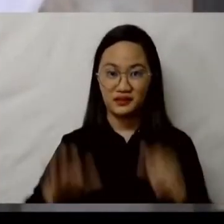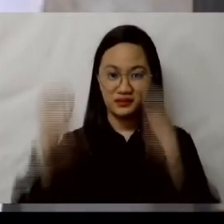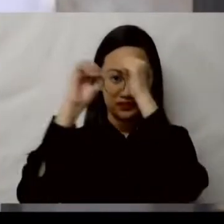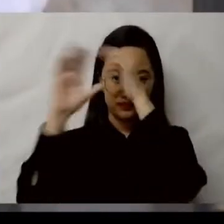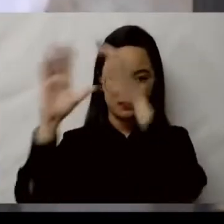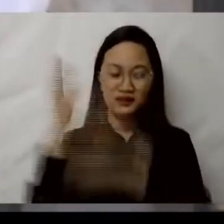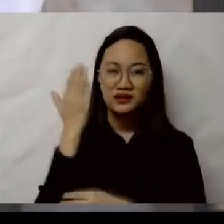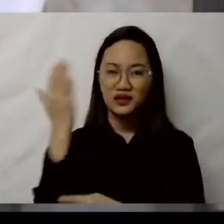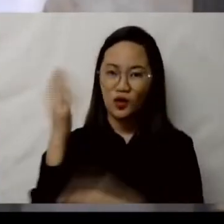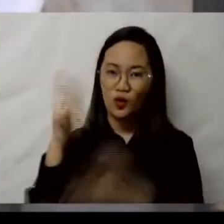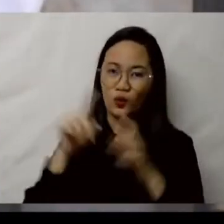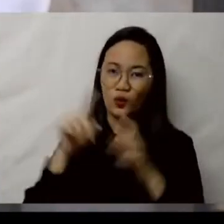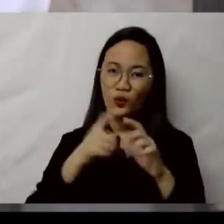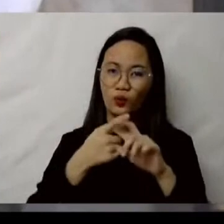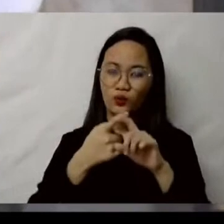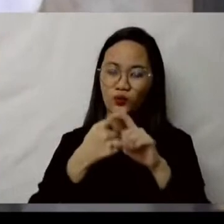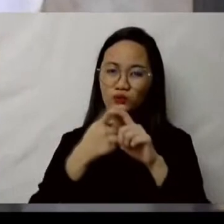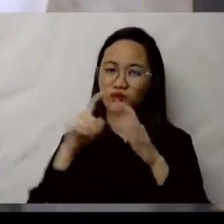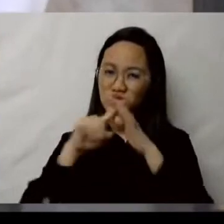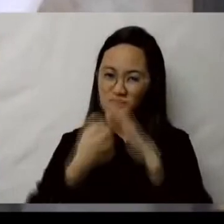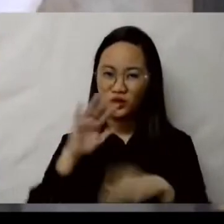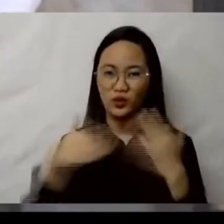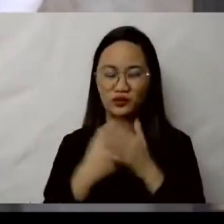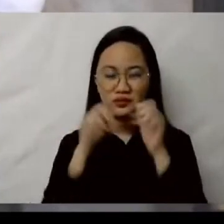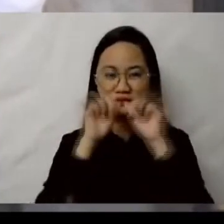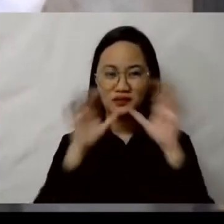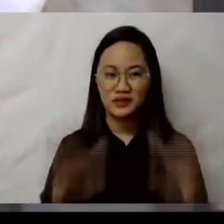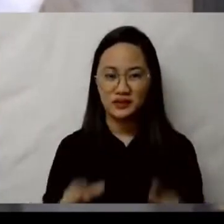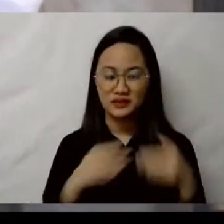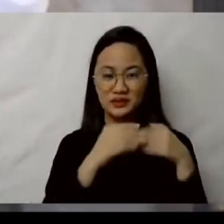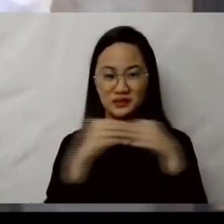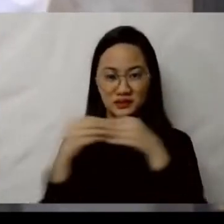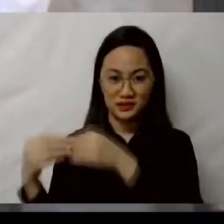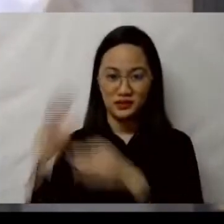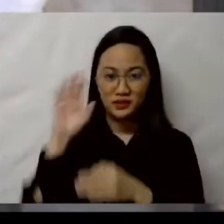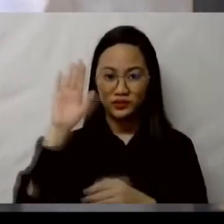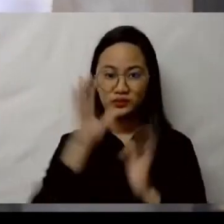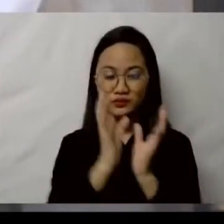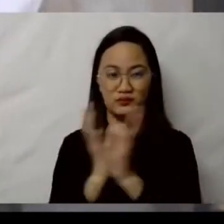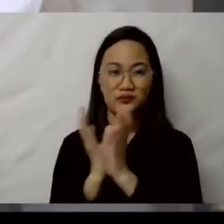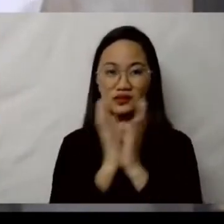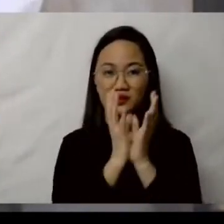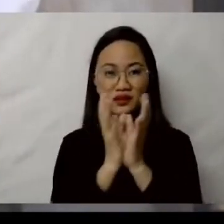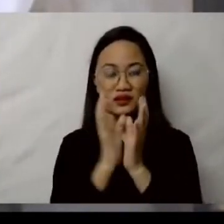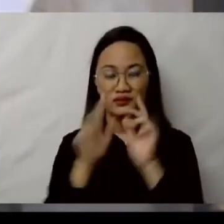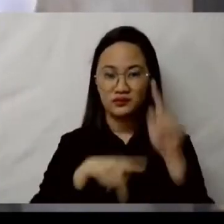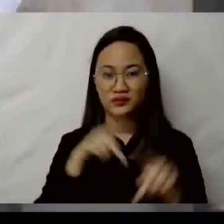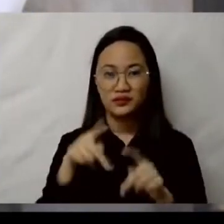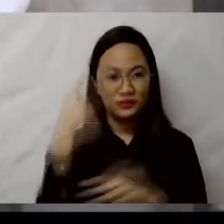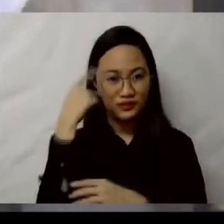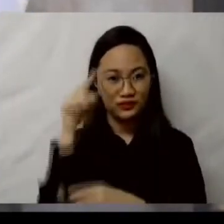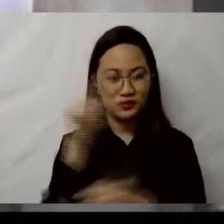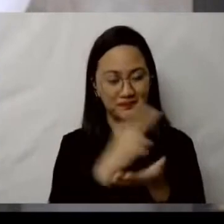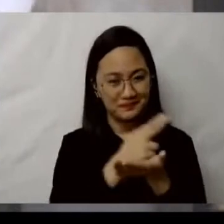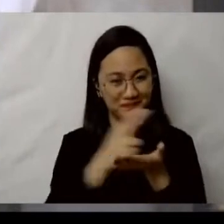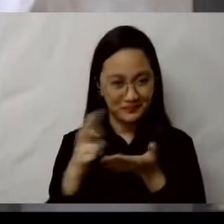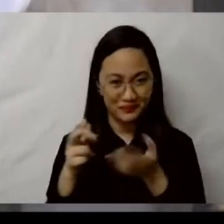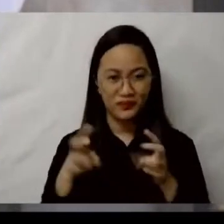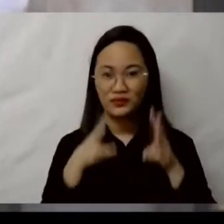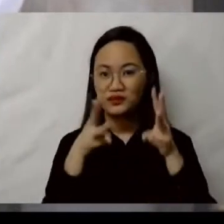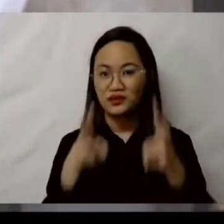ng lahat ng biyaya. Gabayan mo ang iyong bayan tungo sa pagpapakabanal upang sa aming pagsunod sa